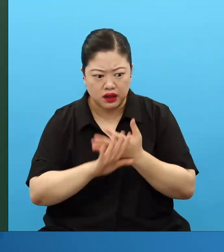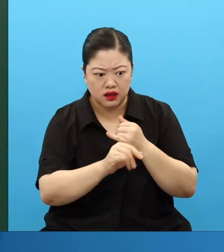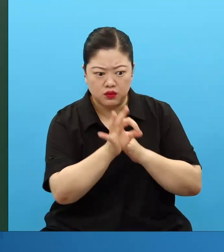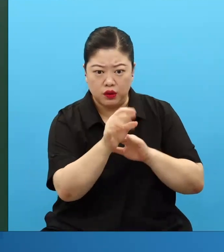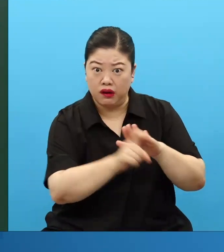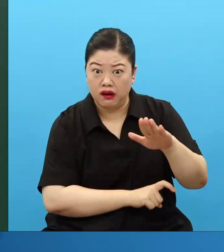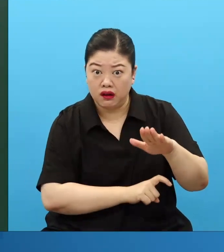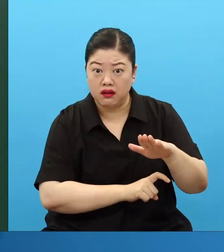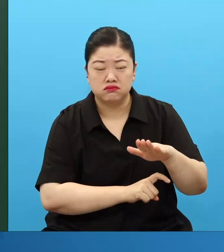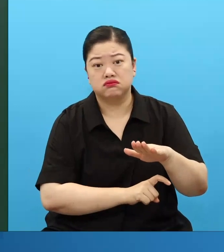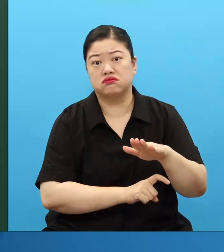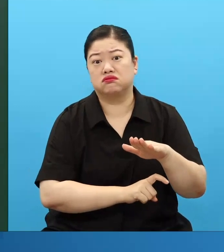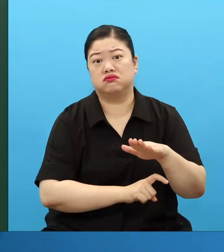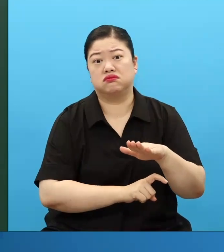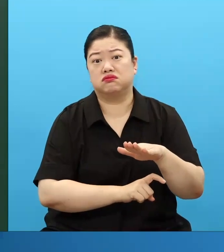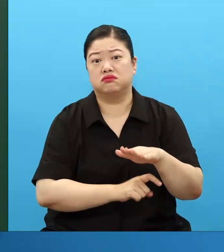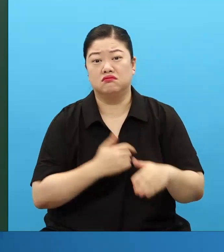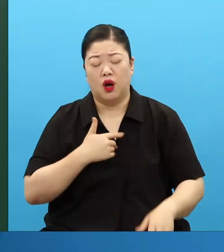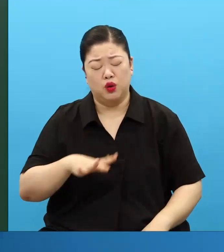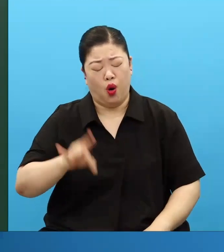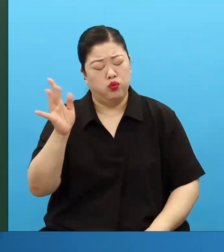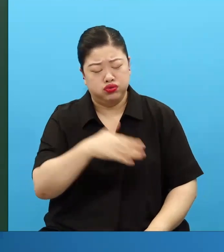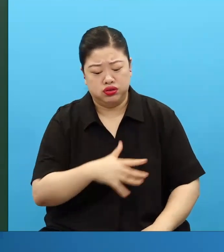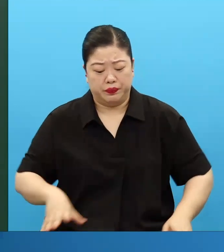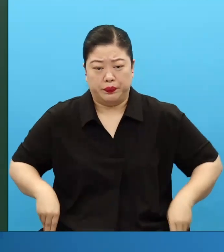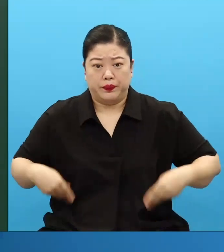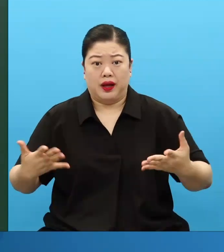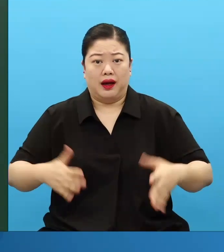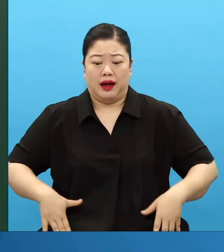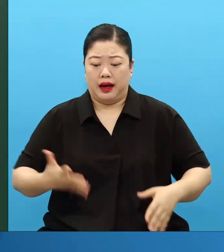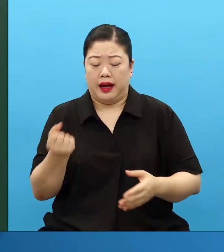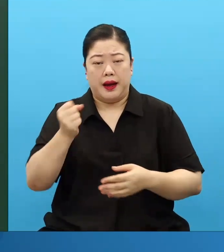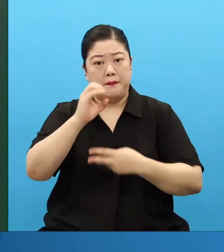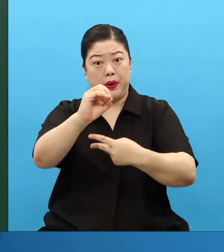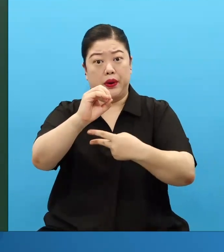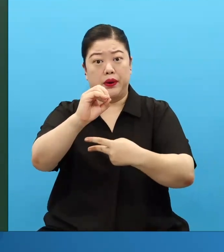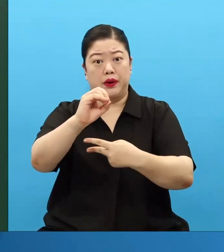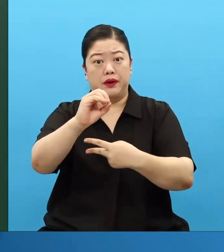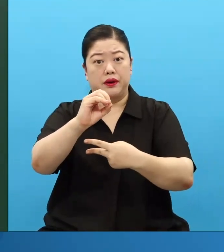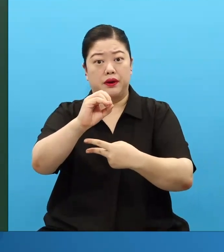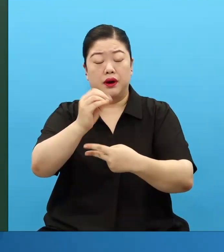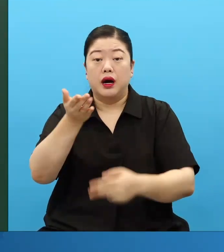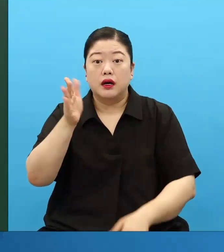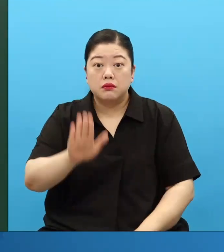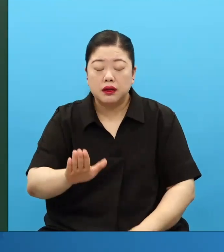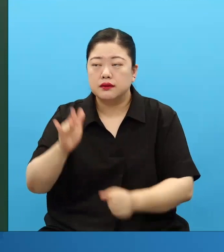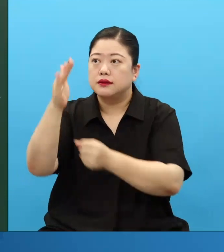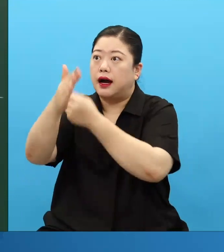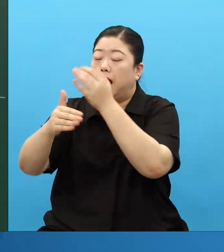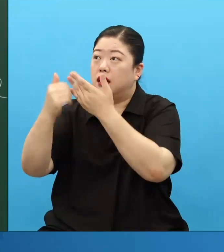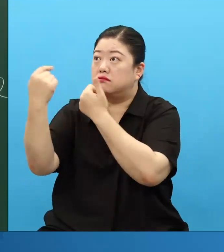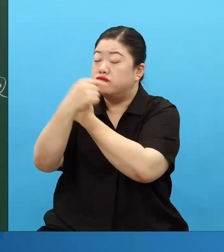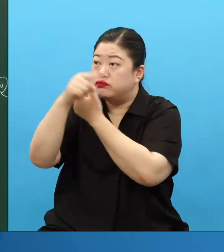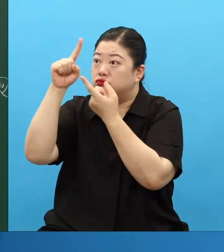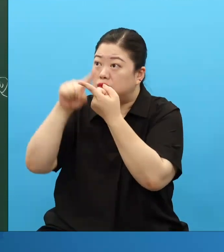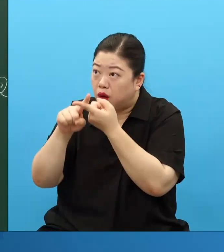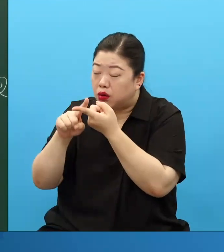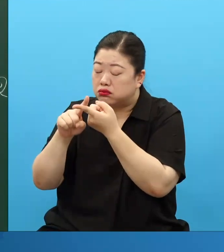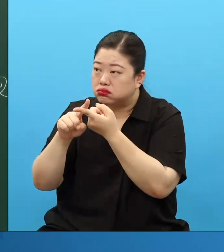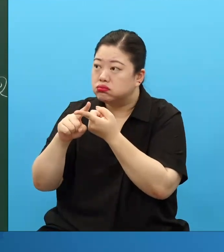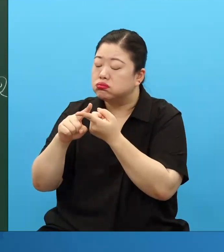못하느냐? And as I said earlier, 1 Corinthians 3 verse 16, do you not know that you are the temple of the Holy Spirit, that God's Spirit dwells in 그래서 you? 목사님들도